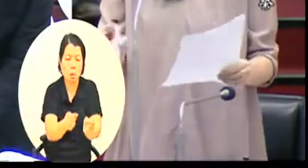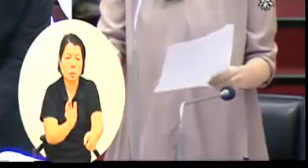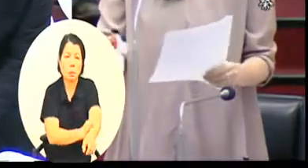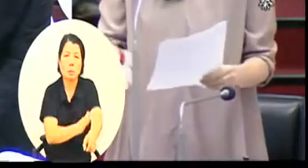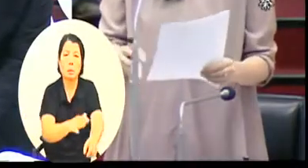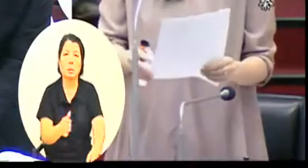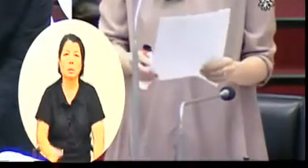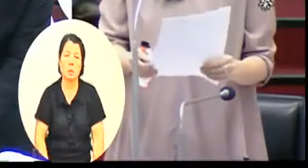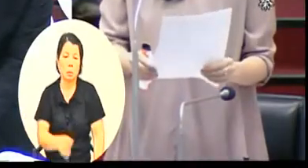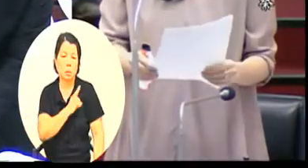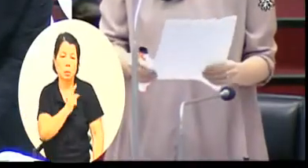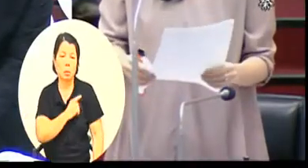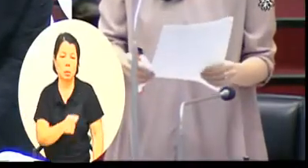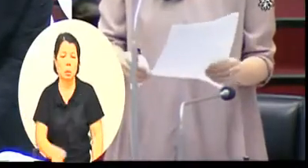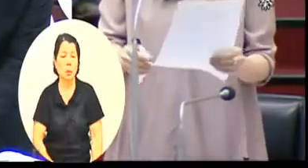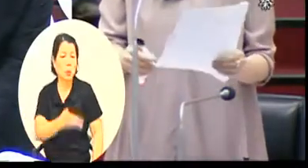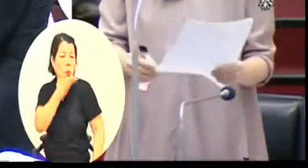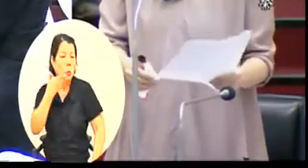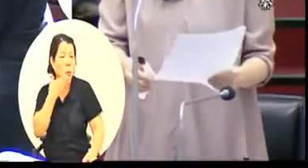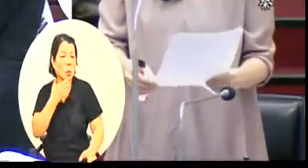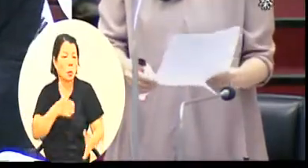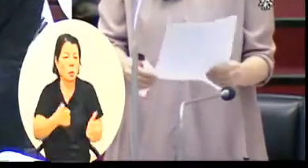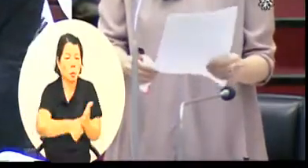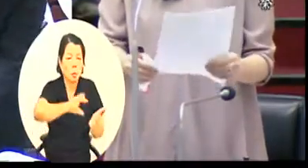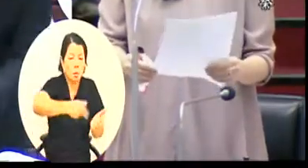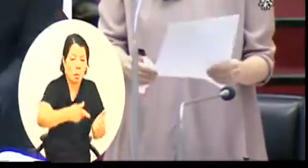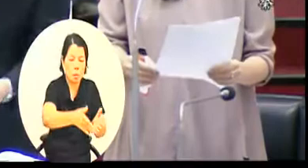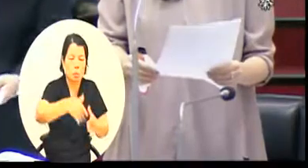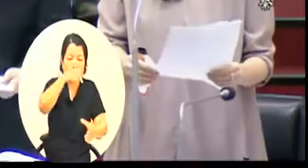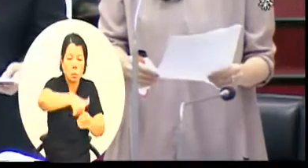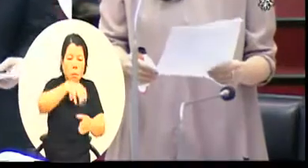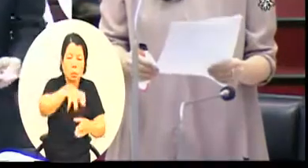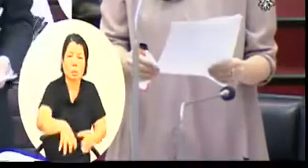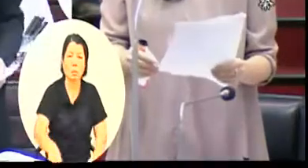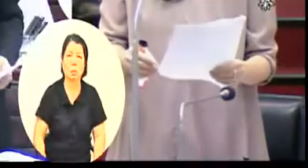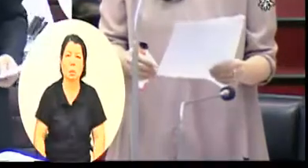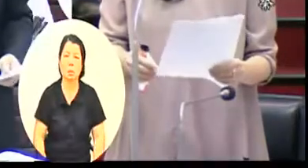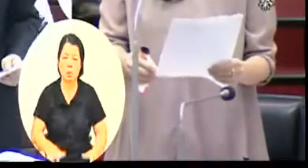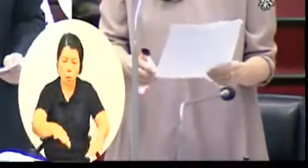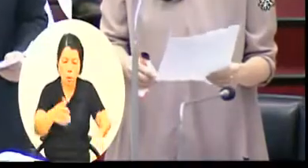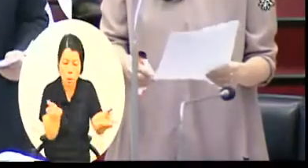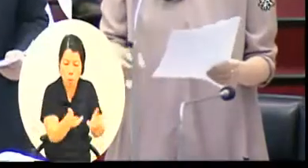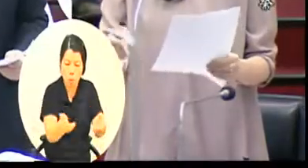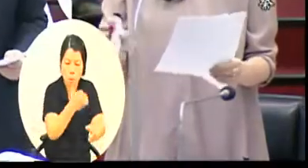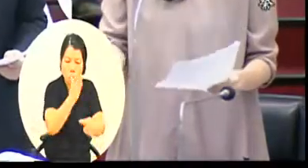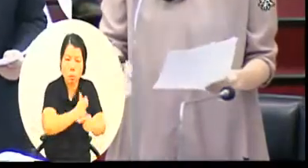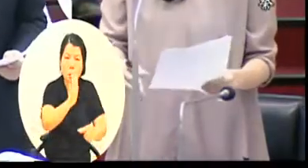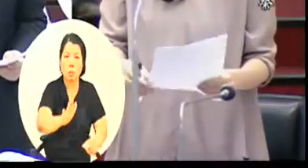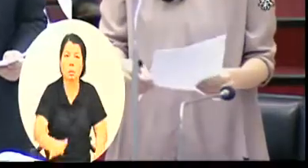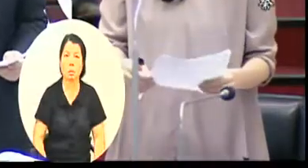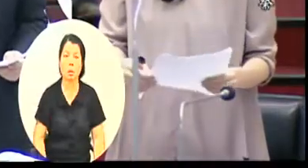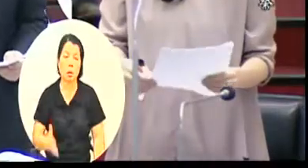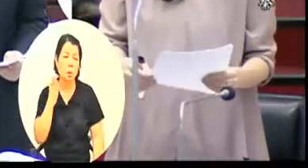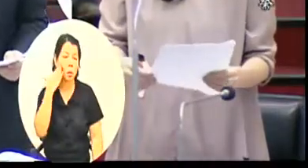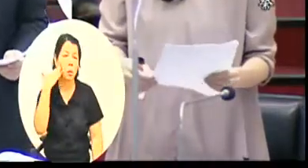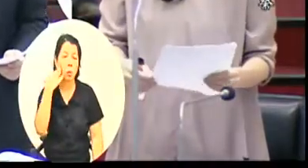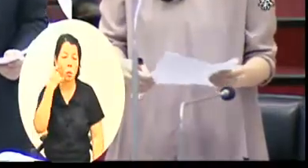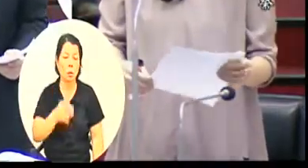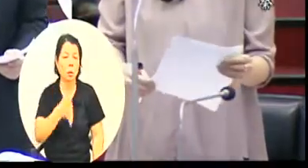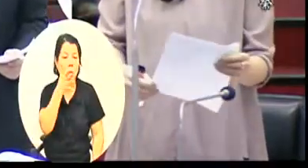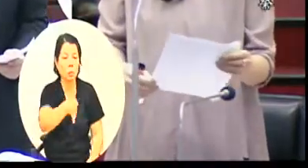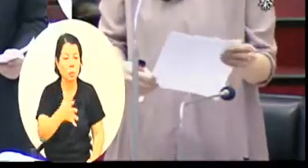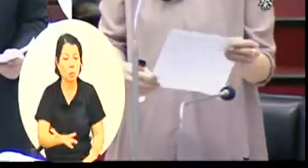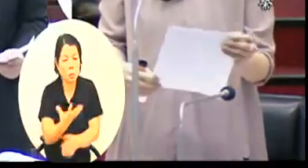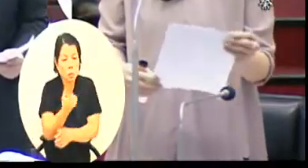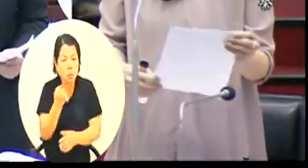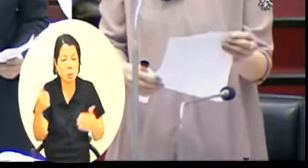就他自己私下去变更要做加油站，那现在可能也已经在执行的当中，所以如果是这样子，我现在问这个权责